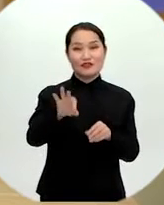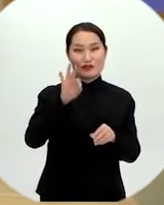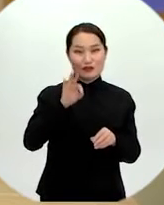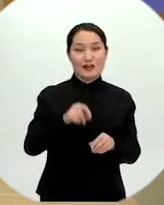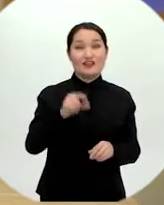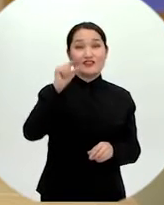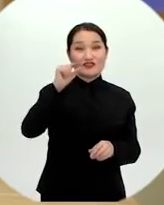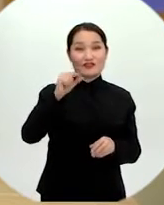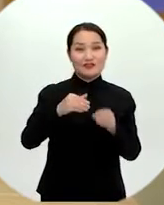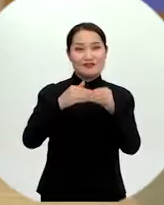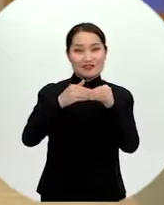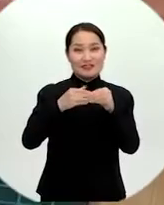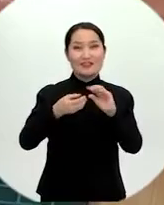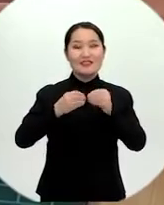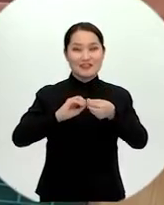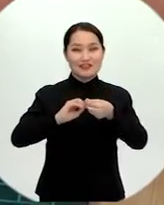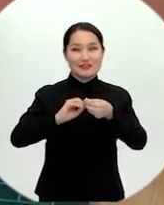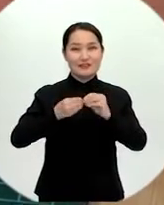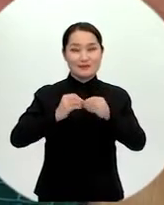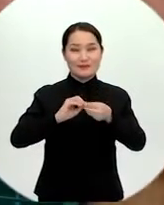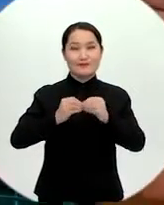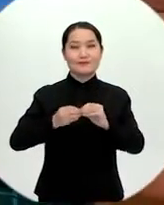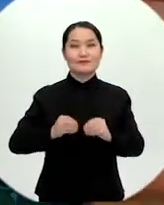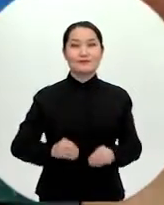учраас энэ цаасаа